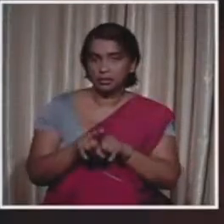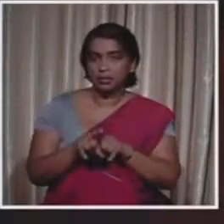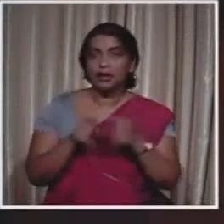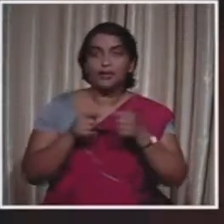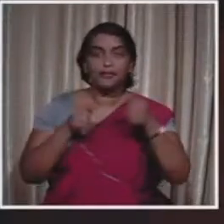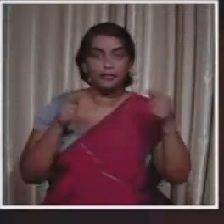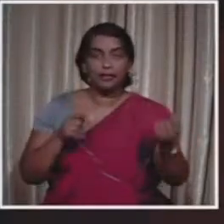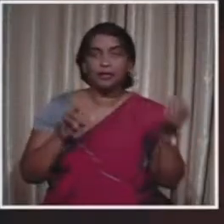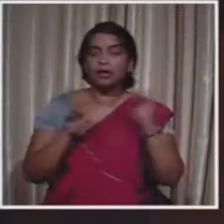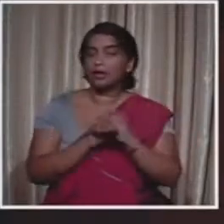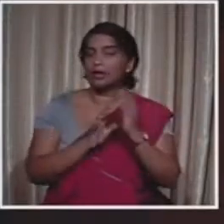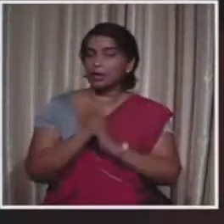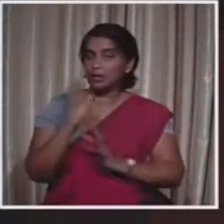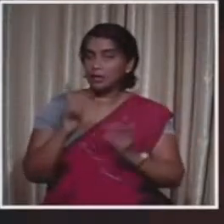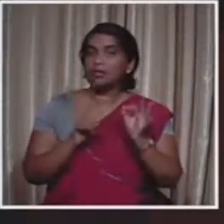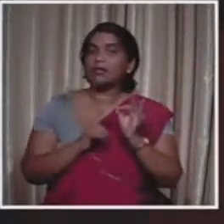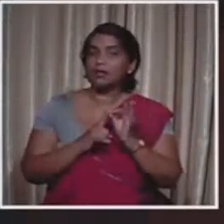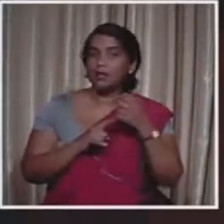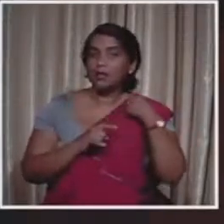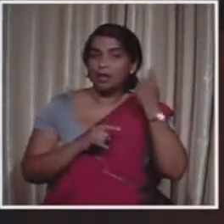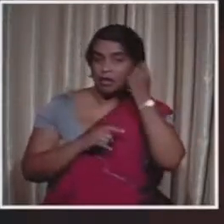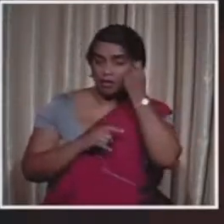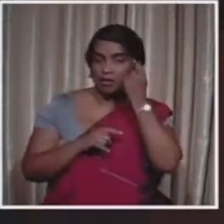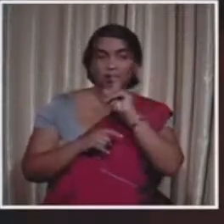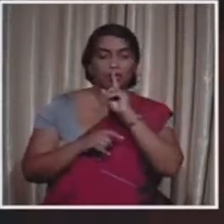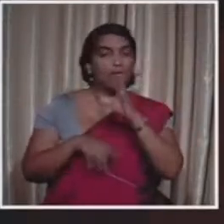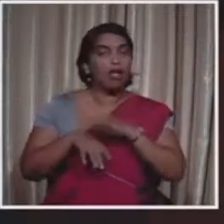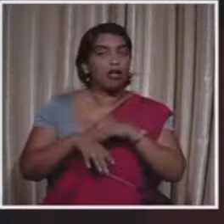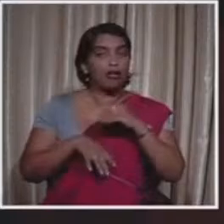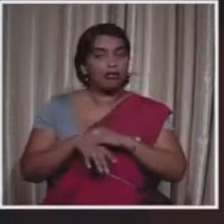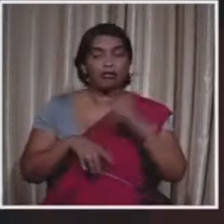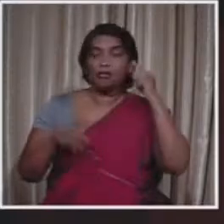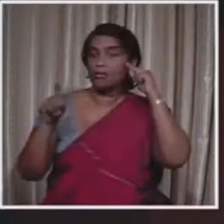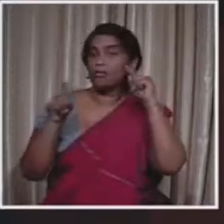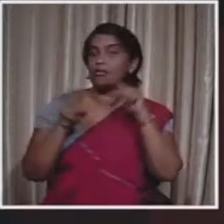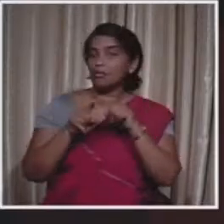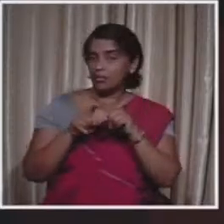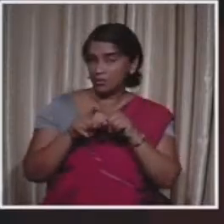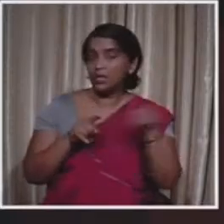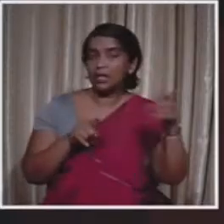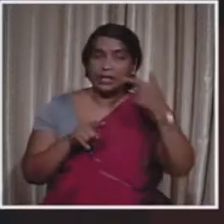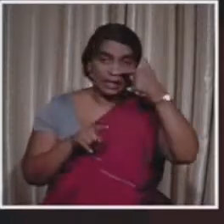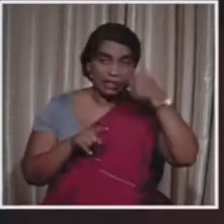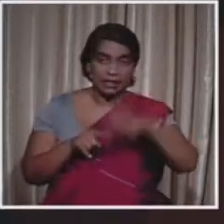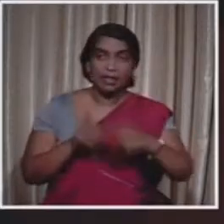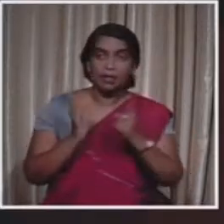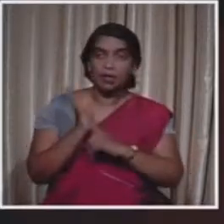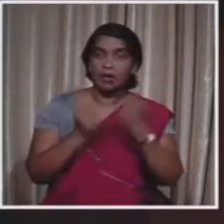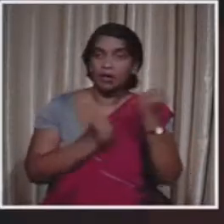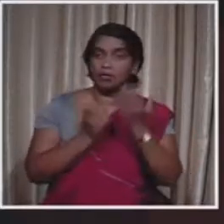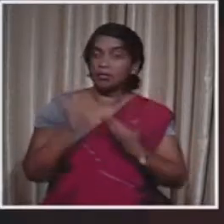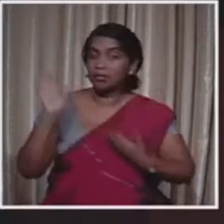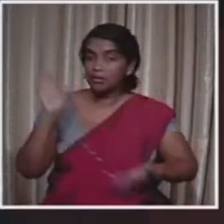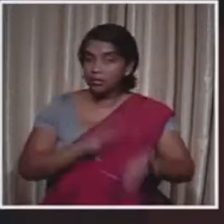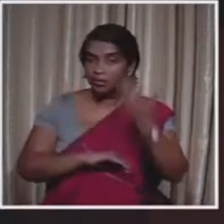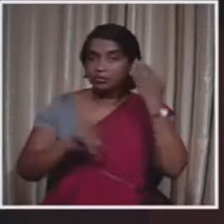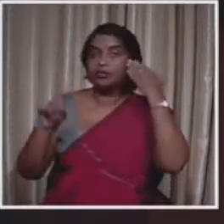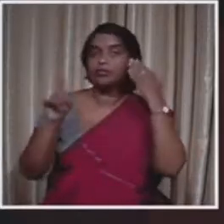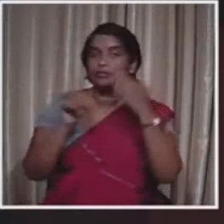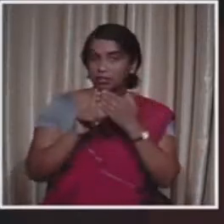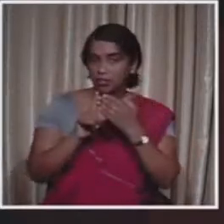විපක්ෂයේ නියෝජනය කරන මන්ත්‍රීවරු අදහස් දක්වලා කිව්වා රඹුක්කන සිද්ධියේදී මේ තෙල් බවුසරය පිටත් වීම පිළිබඳව